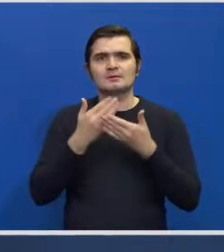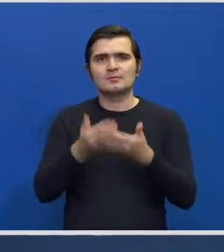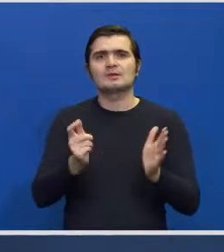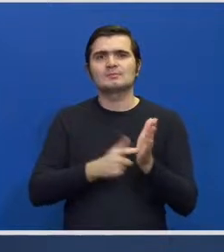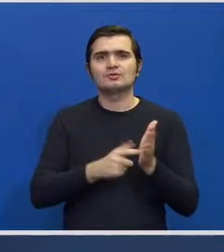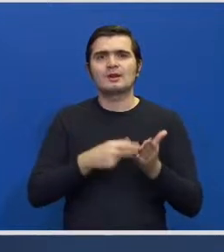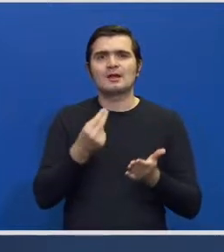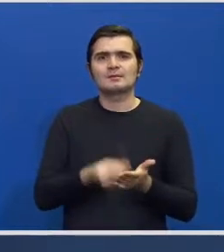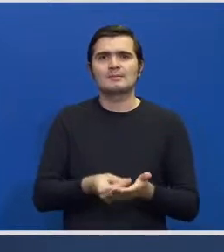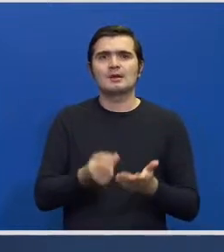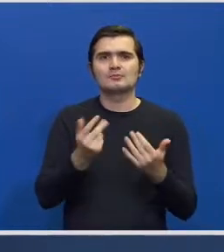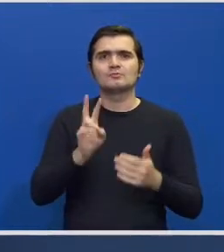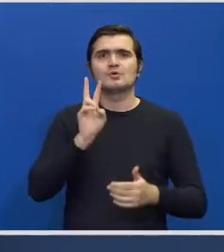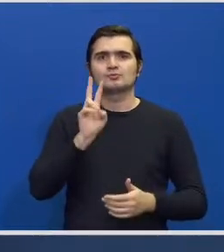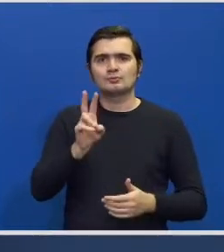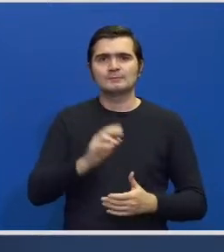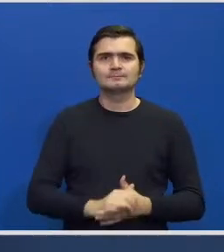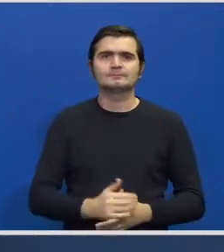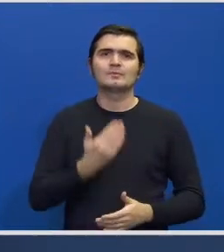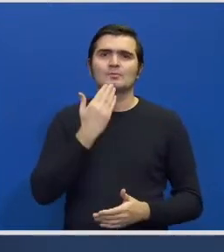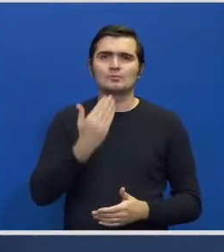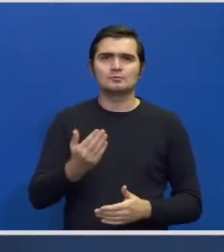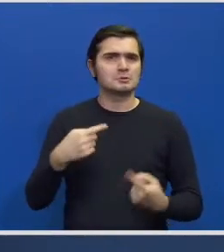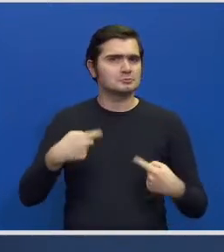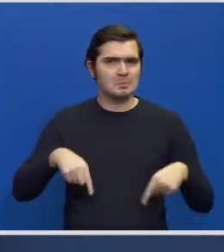depunem cererea de plată numărul 2.